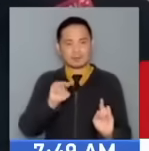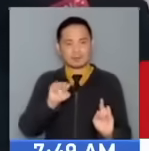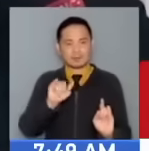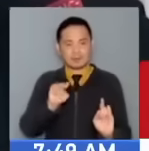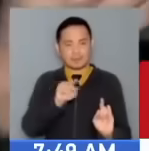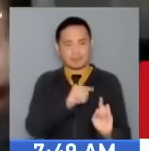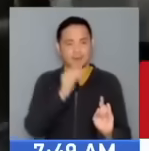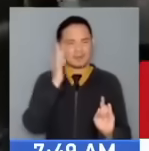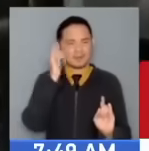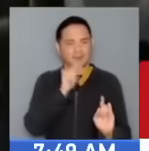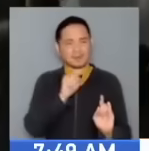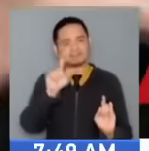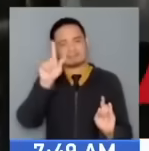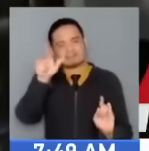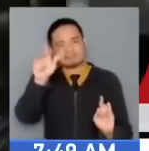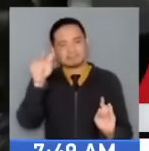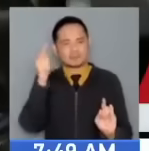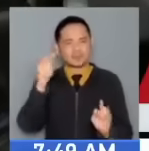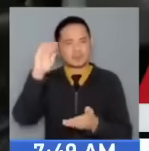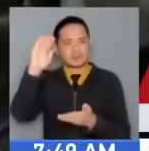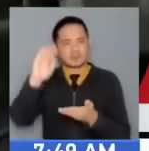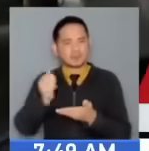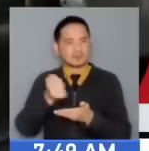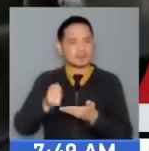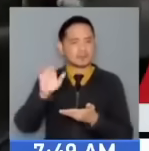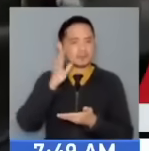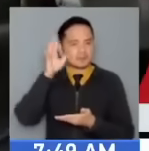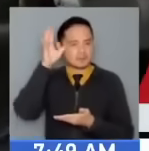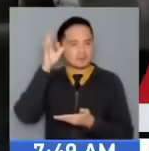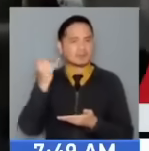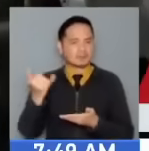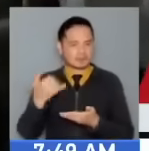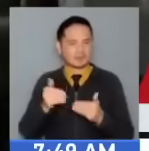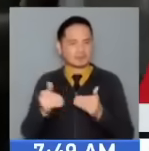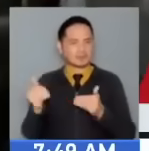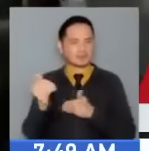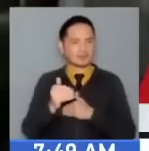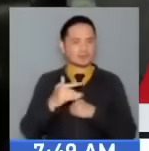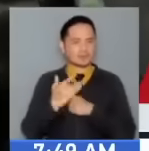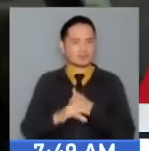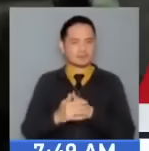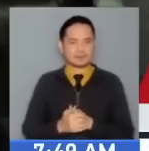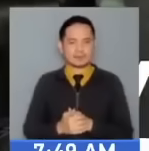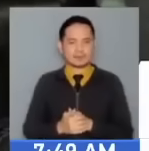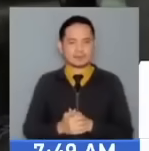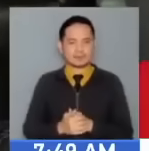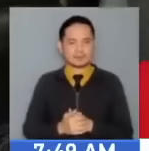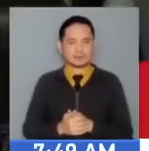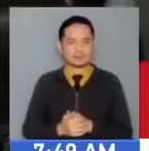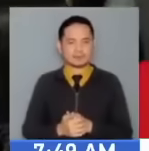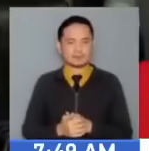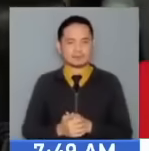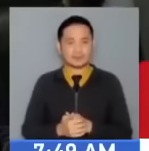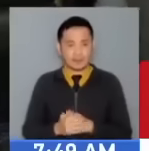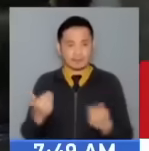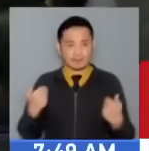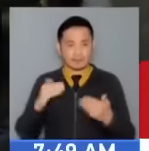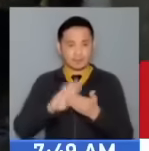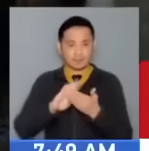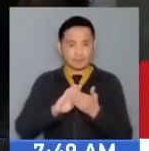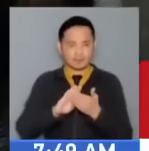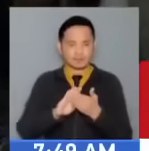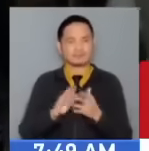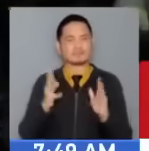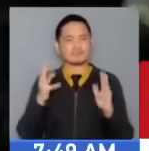mga magulang. Meron ka ng gamit sa eskwela? Wala pa po. Eh bakit wala pa? So, matagal pa naman po